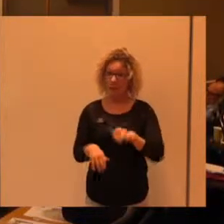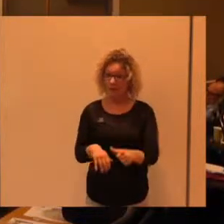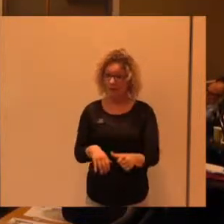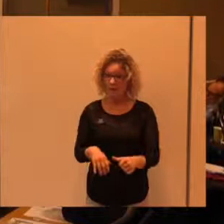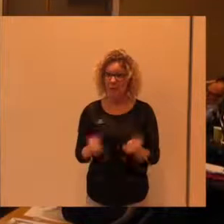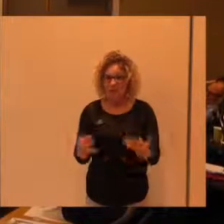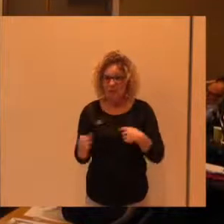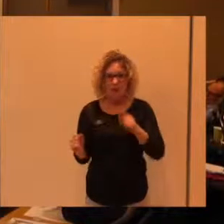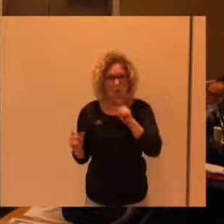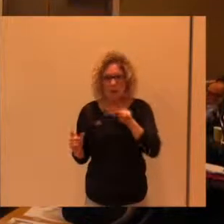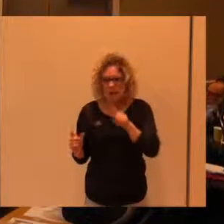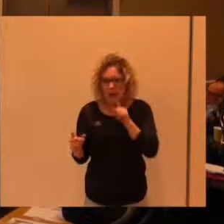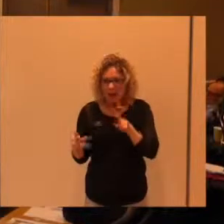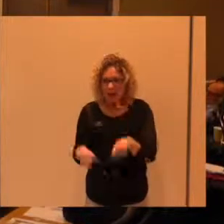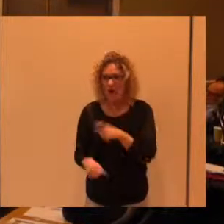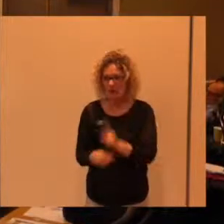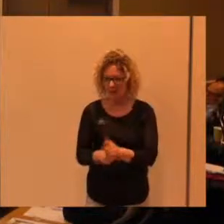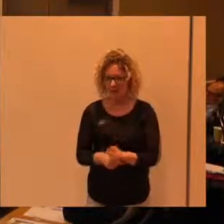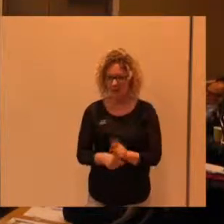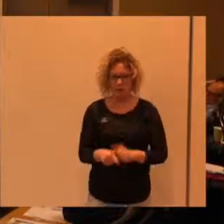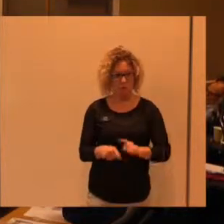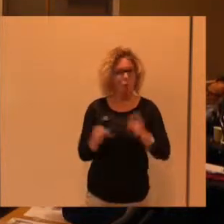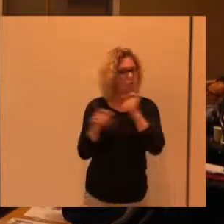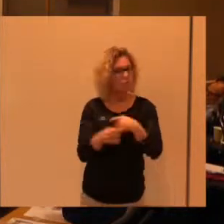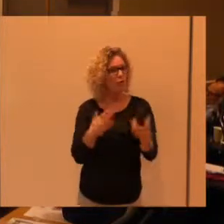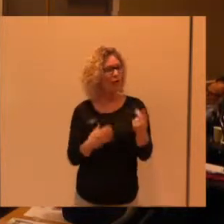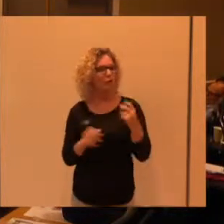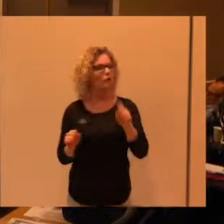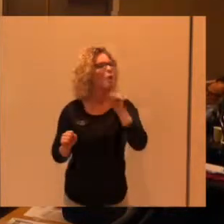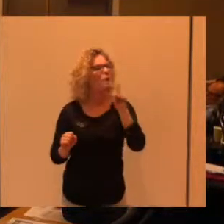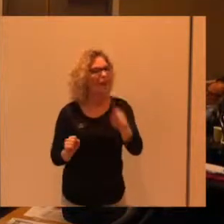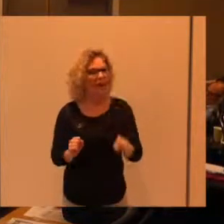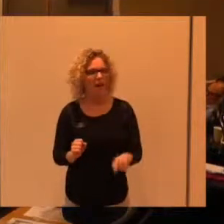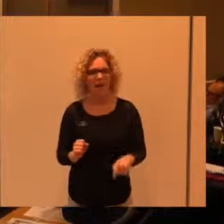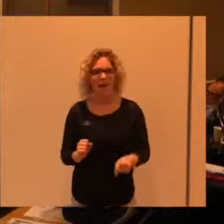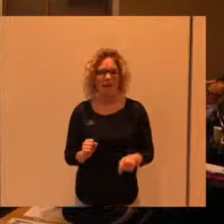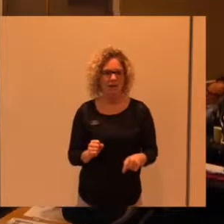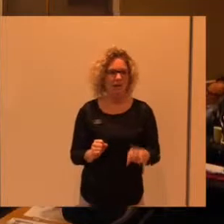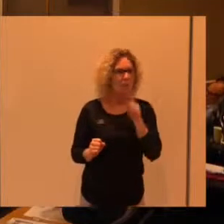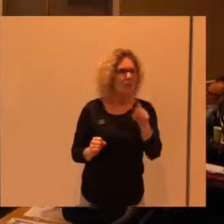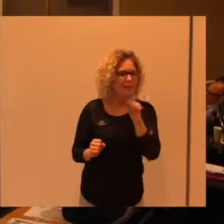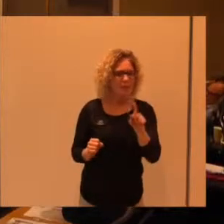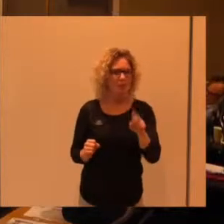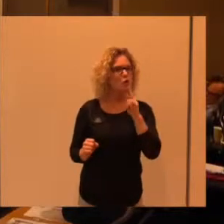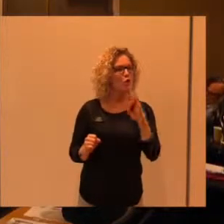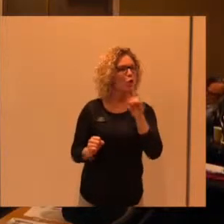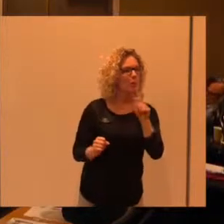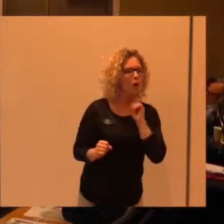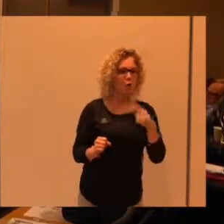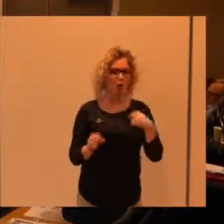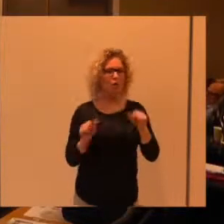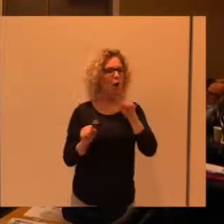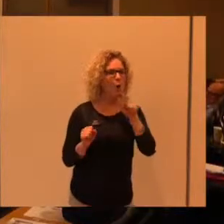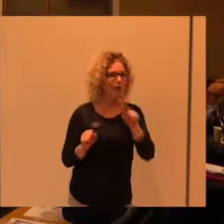kommentera nästan allting. Det går inte att göra någonting snart på webben utan att man ska kunna kommentera det. Och sen kommentera kommentaren och så